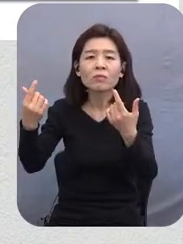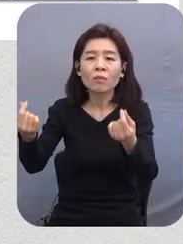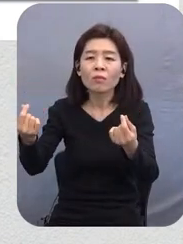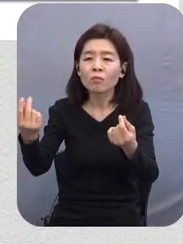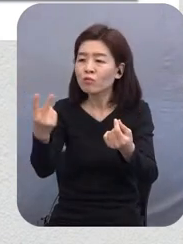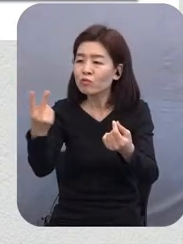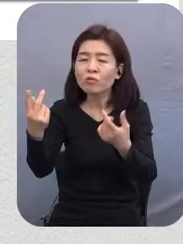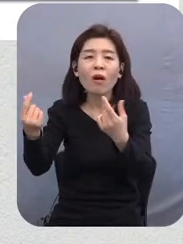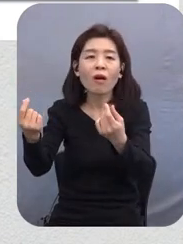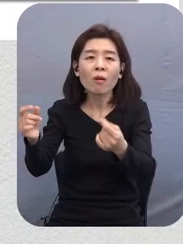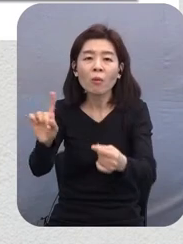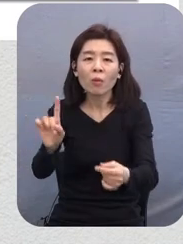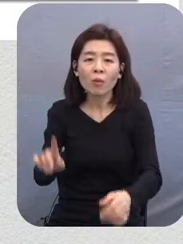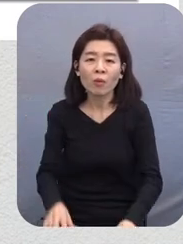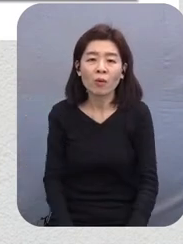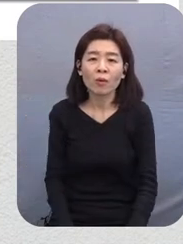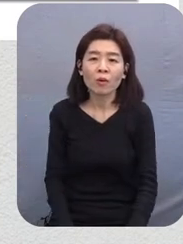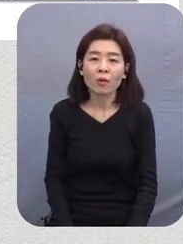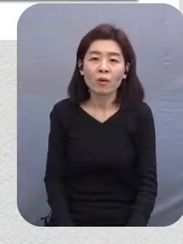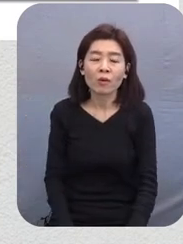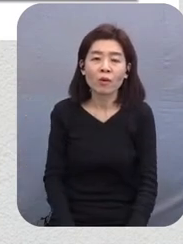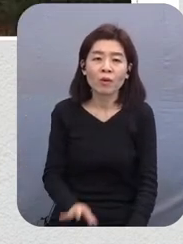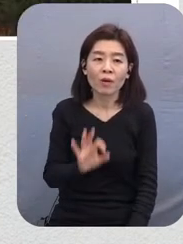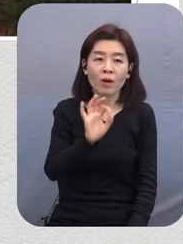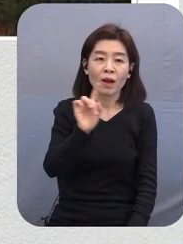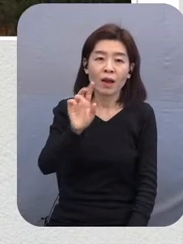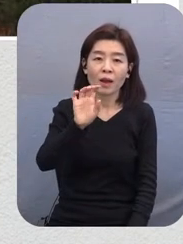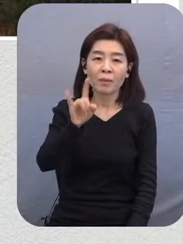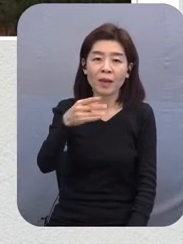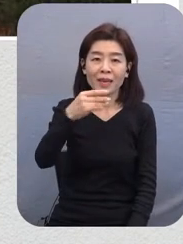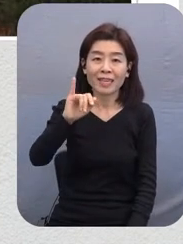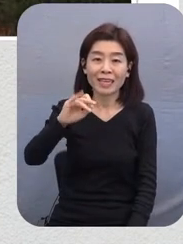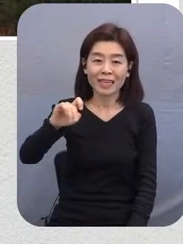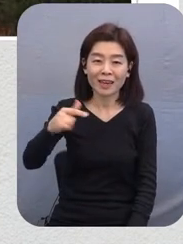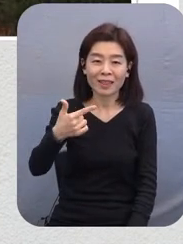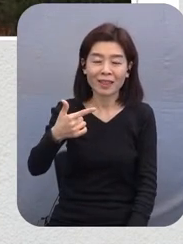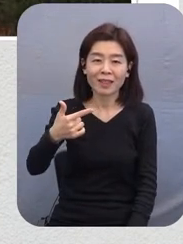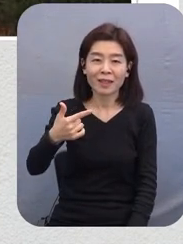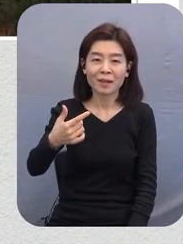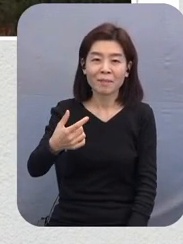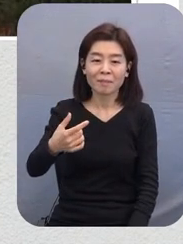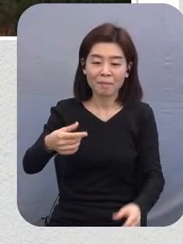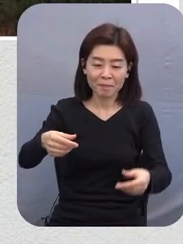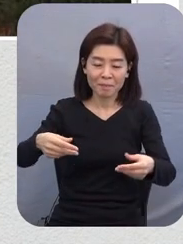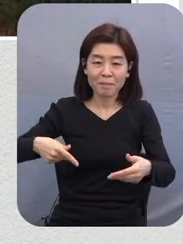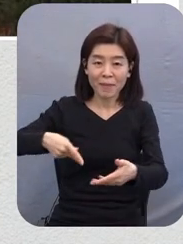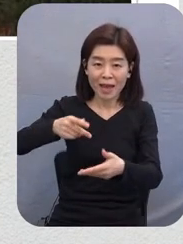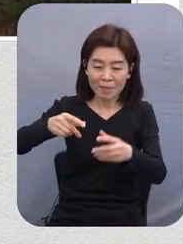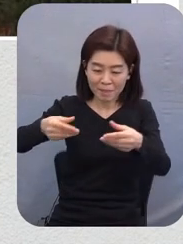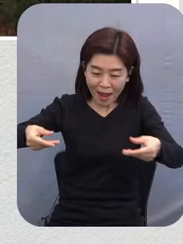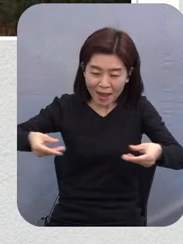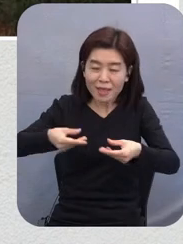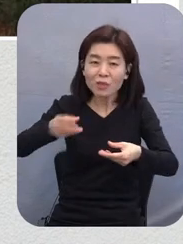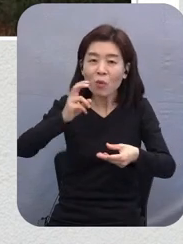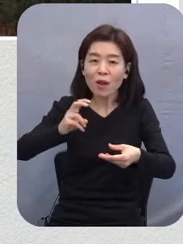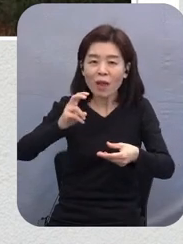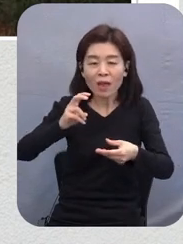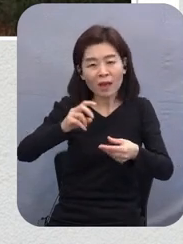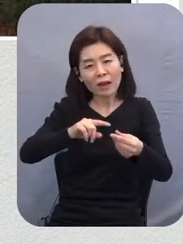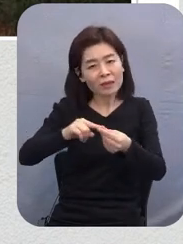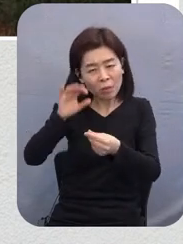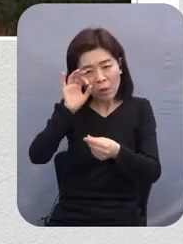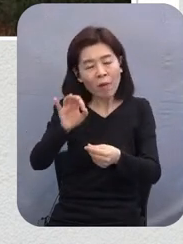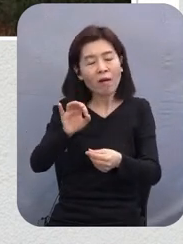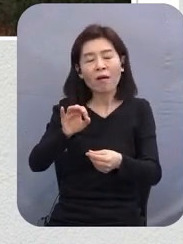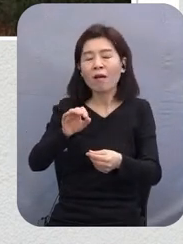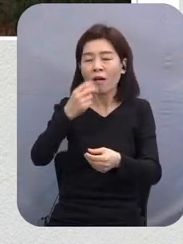그런데 아메리칸 파이의 노래로 한번 정리해 보겠습니다. 이거 기가 막힌 거예요. 아메리칸 파이의